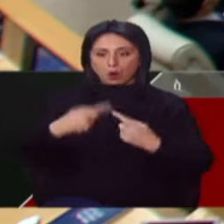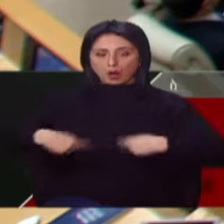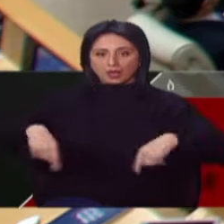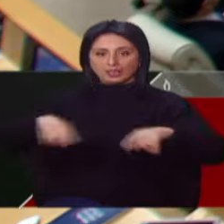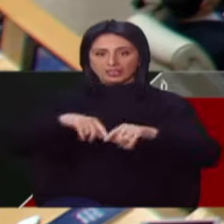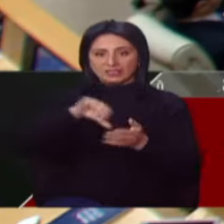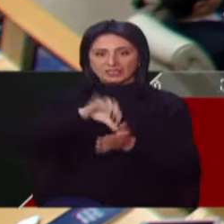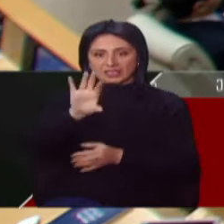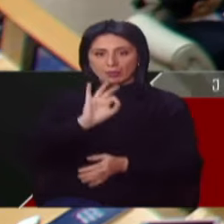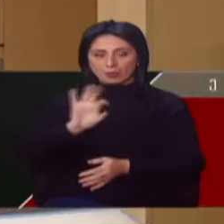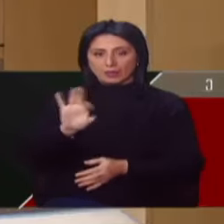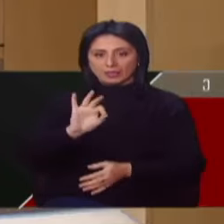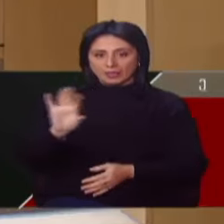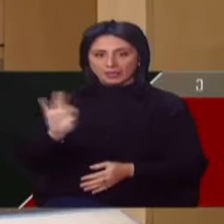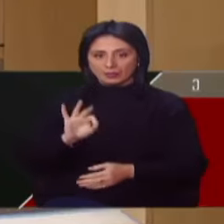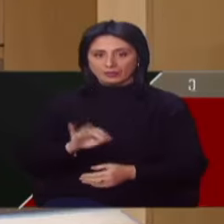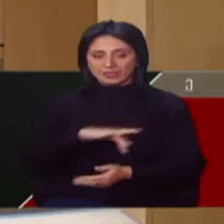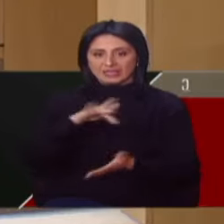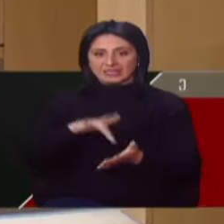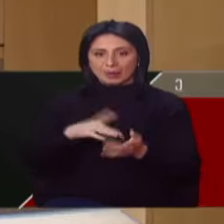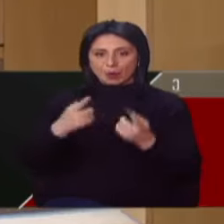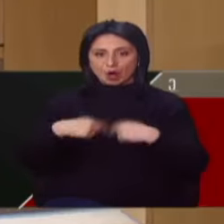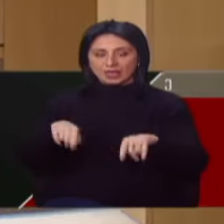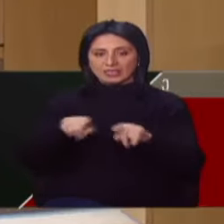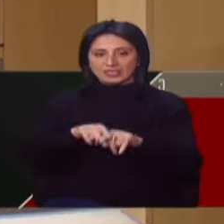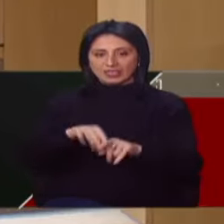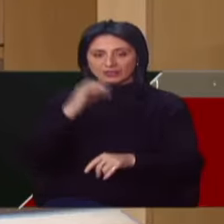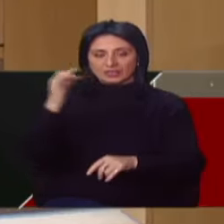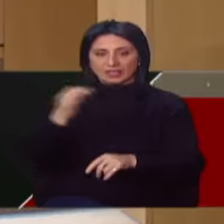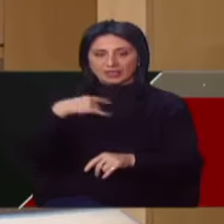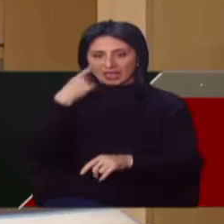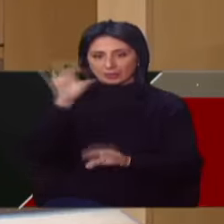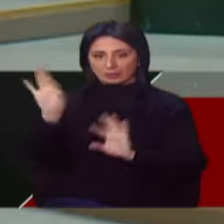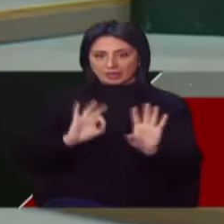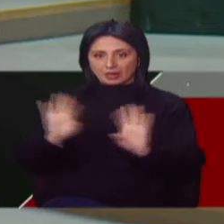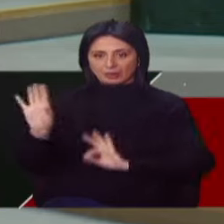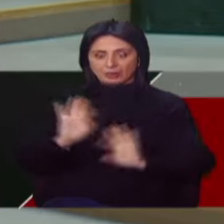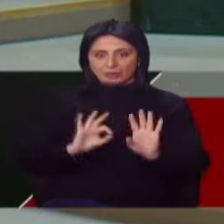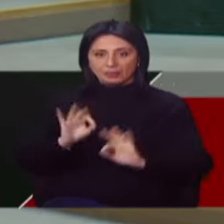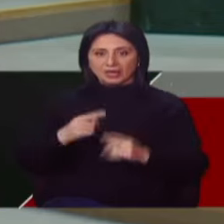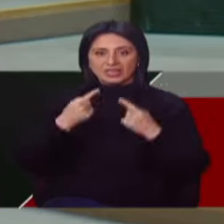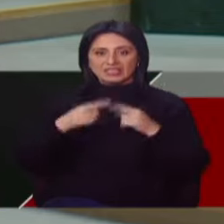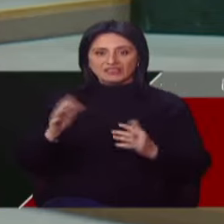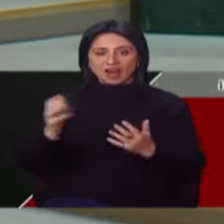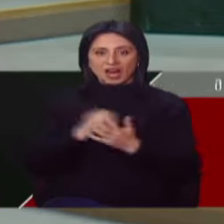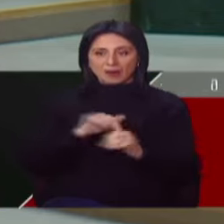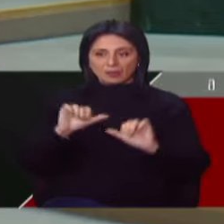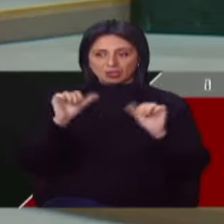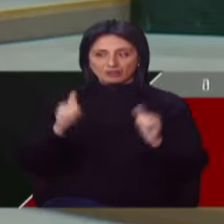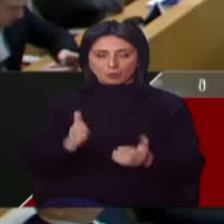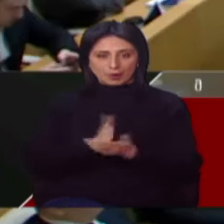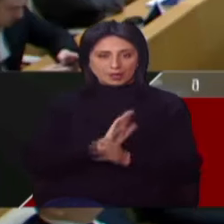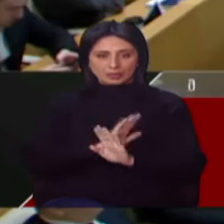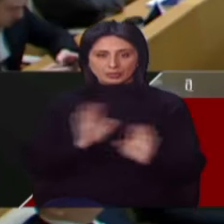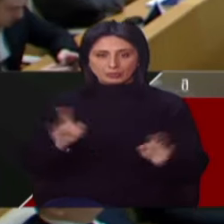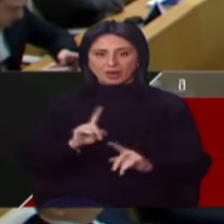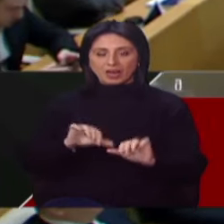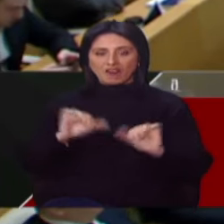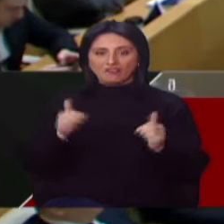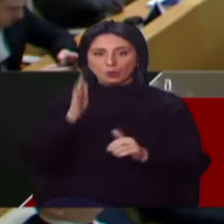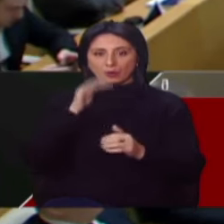spektris armomadgenlebi, da samokhalako sazogadoebis da interesebuli pirebi. Sua გამარჯვების ფორმულა არ არსებობს.